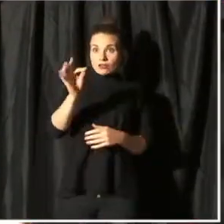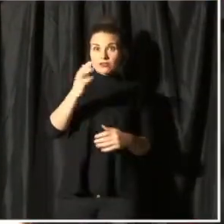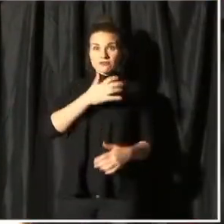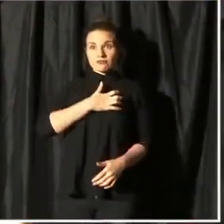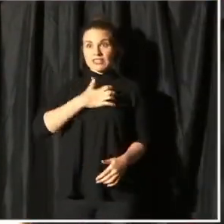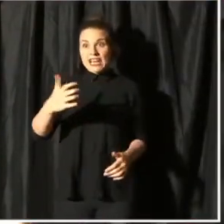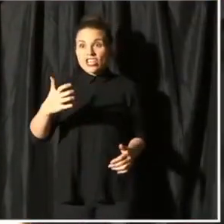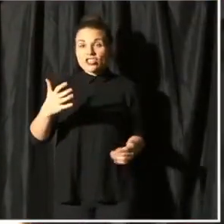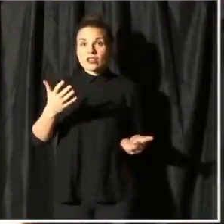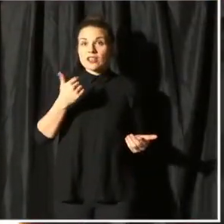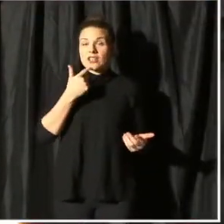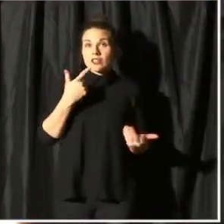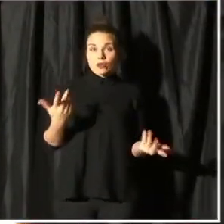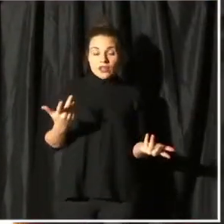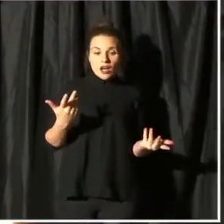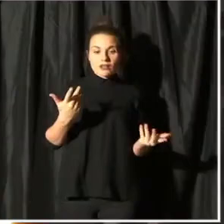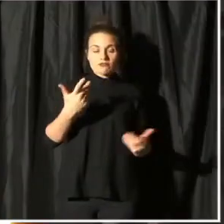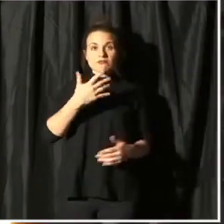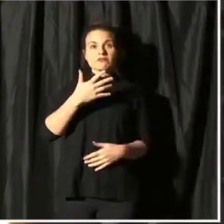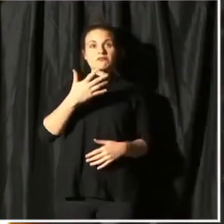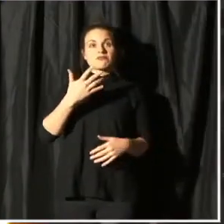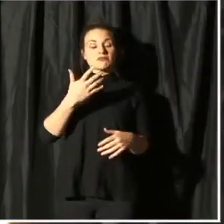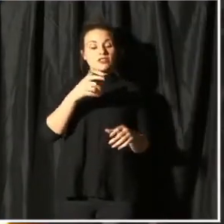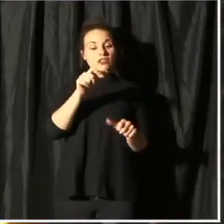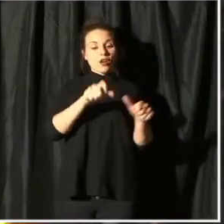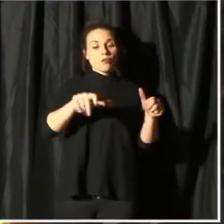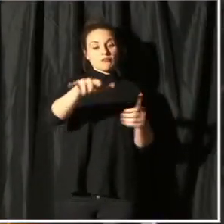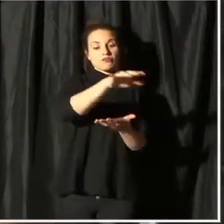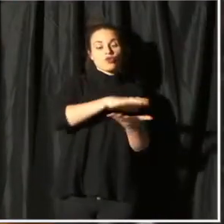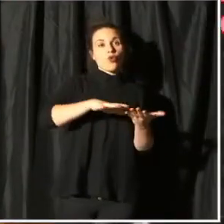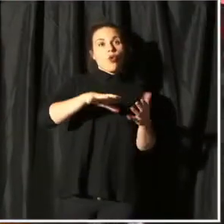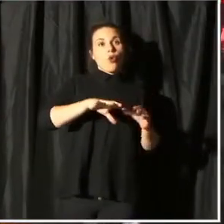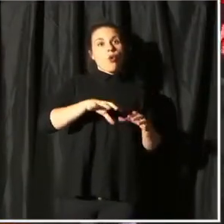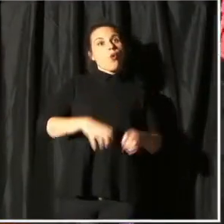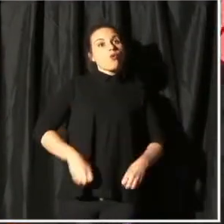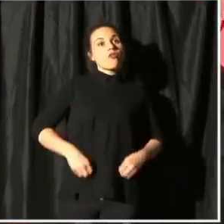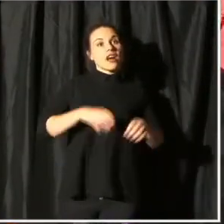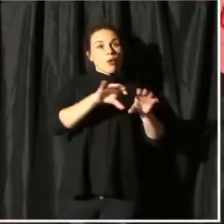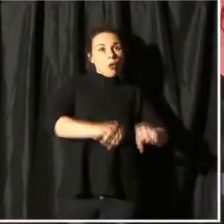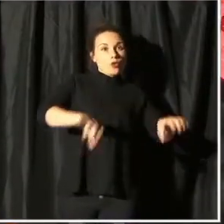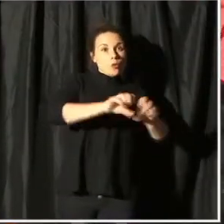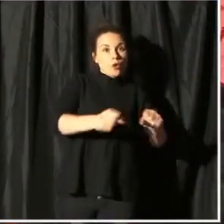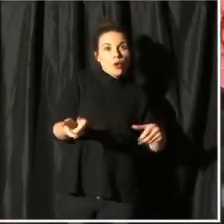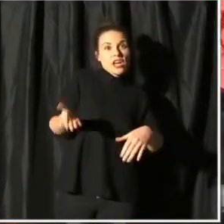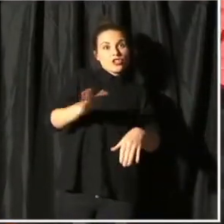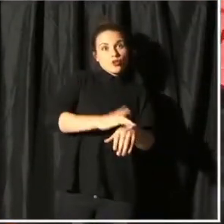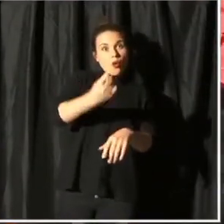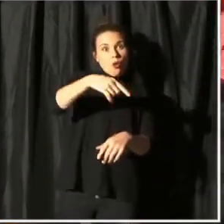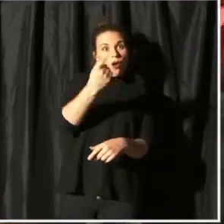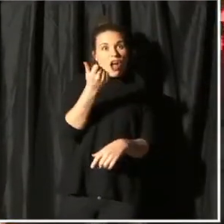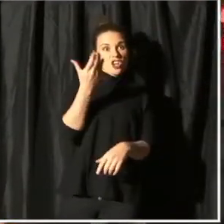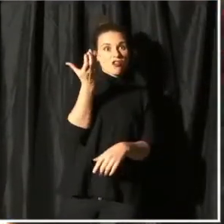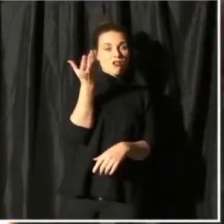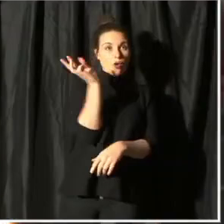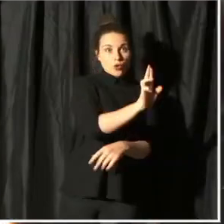travail de plus grand nombre va directement dans la poche des yachts et qu'accumule du capital comment peut-on vivre au d'enduit dignement avec une fiche de paye à